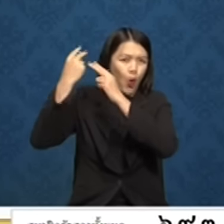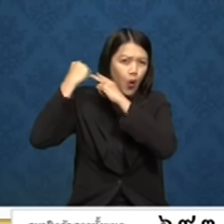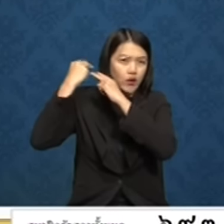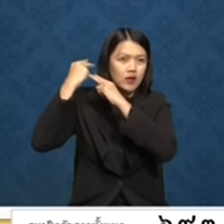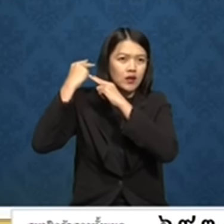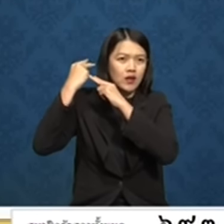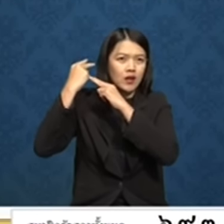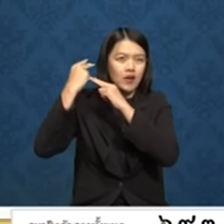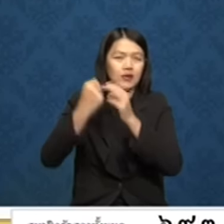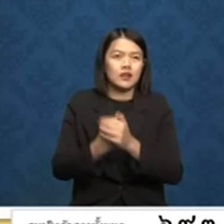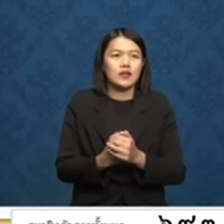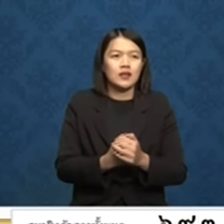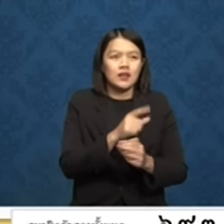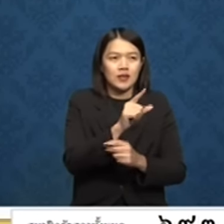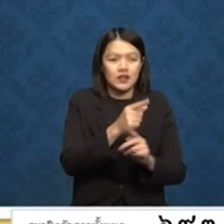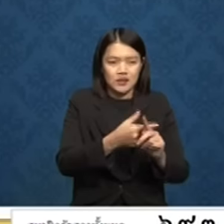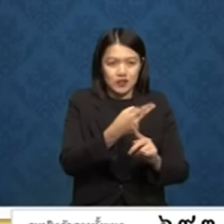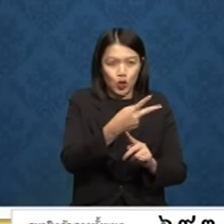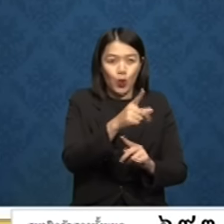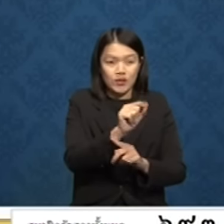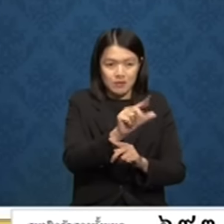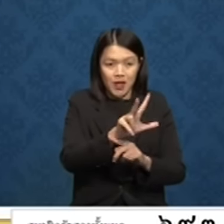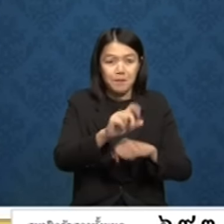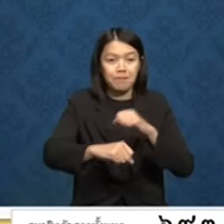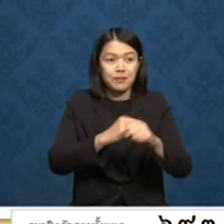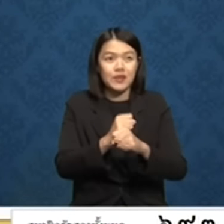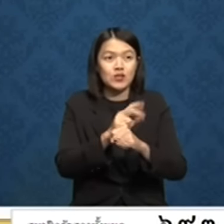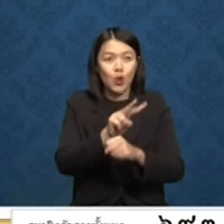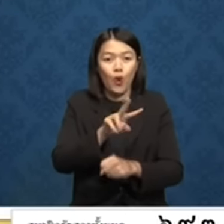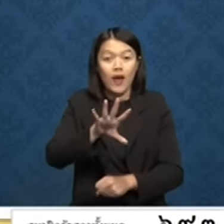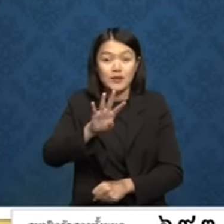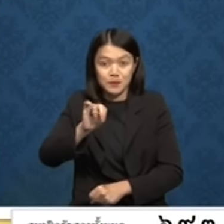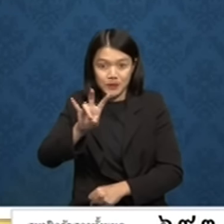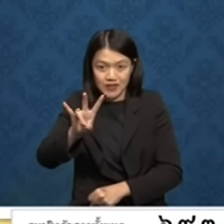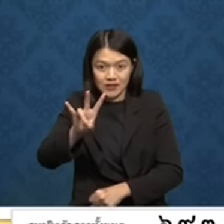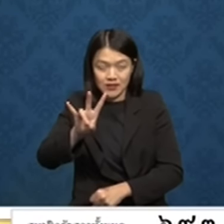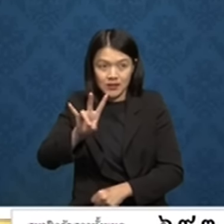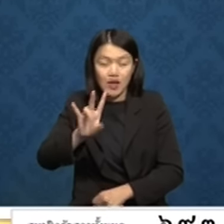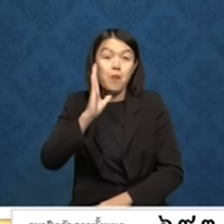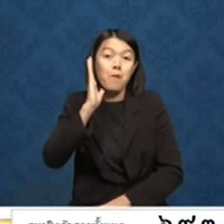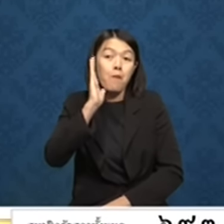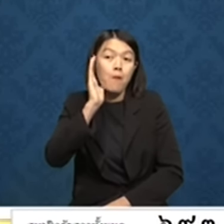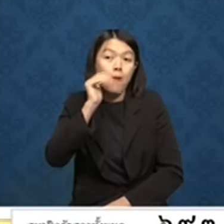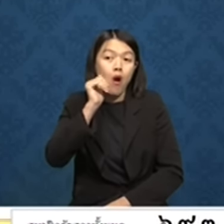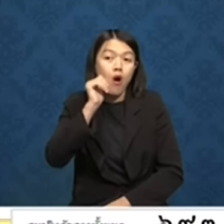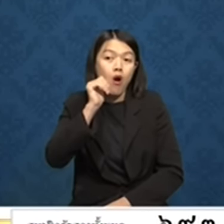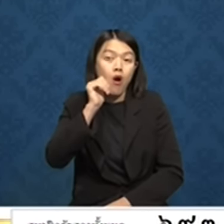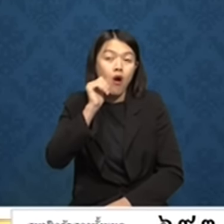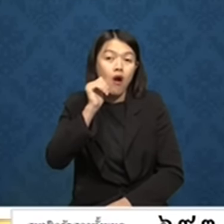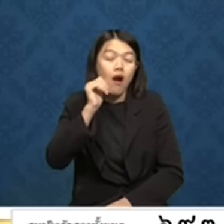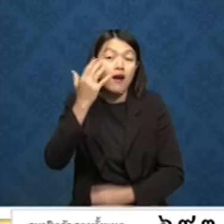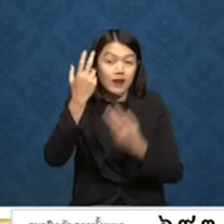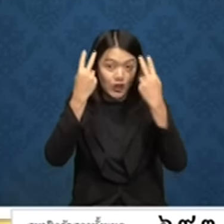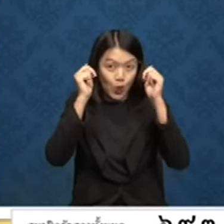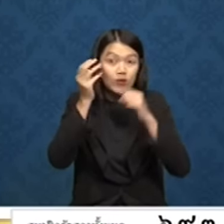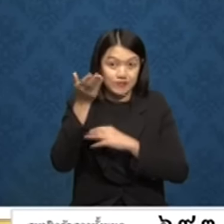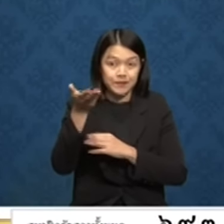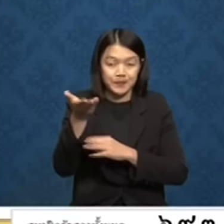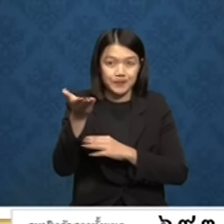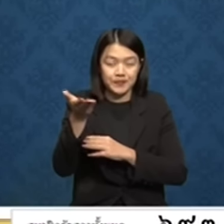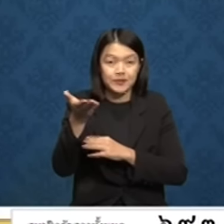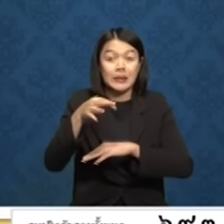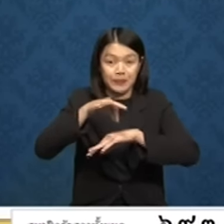23กุมภาพันธ์2547ครับในเรานั้นเนี่ยนะครับคุณพ่อของท่านนายกรัฐมนตรี